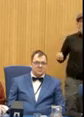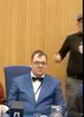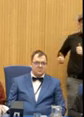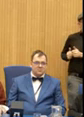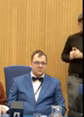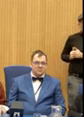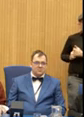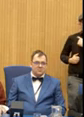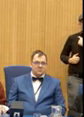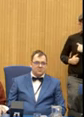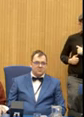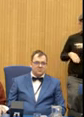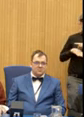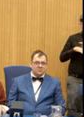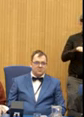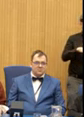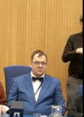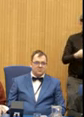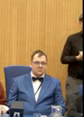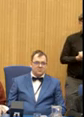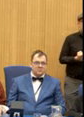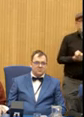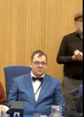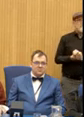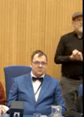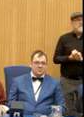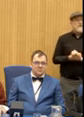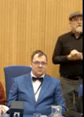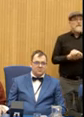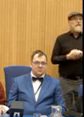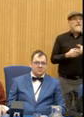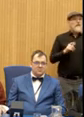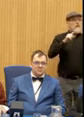Unser Poster hat Mia Hoffmann entworfen.